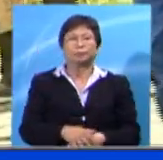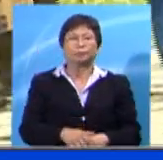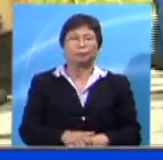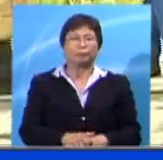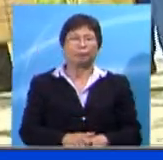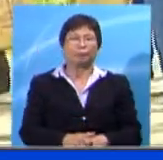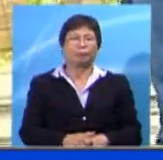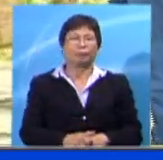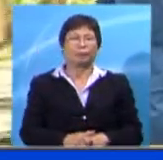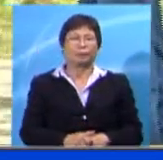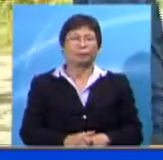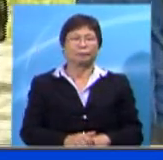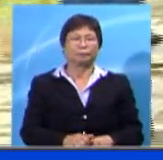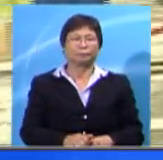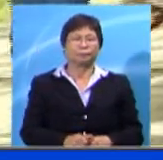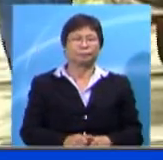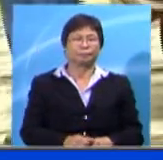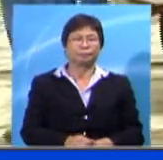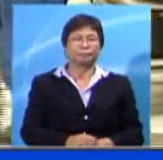Zone